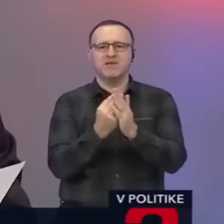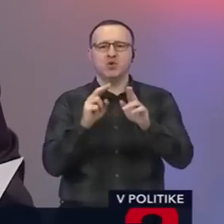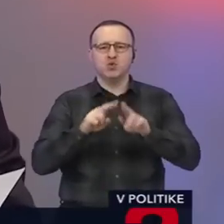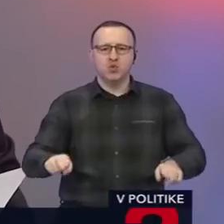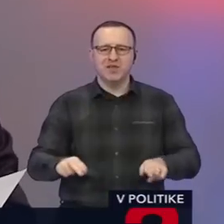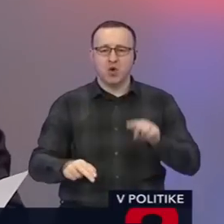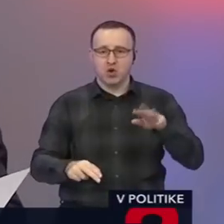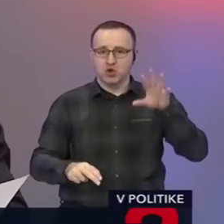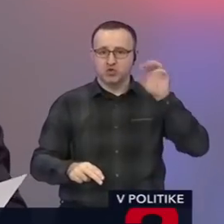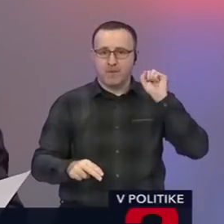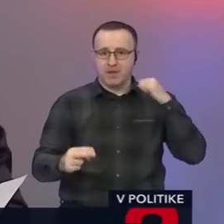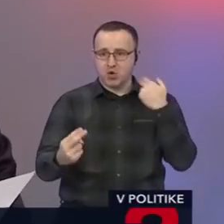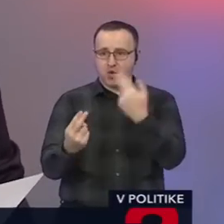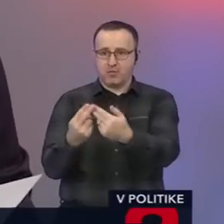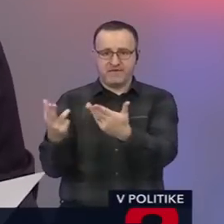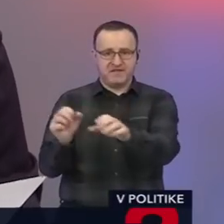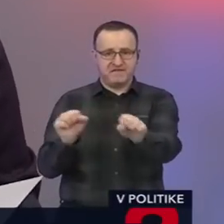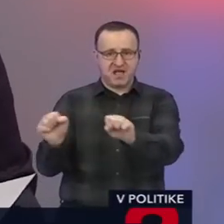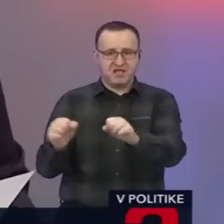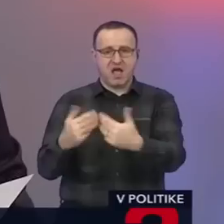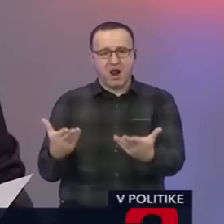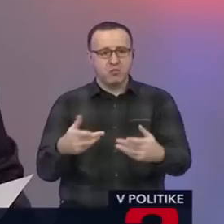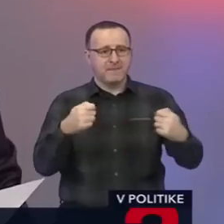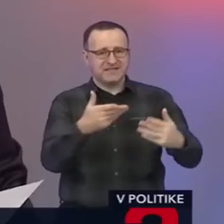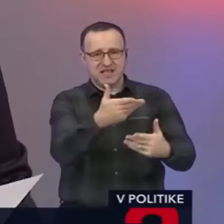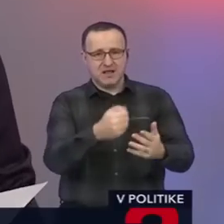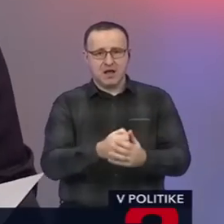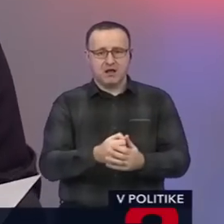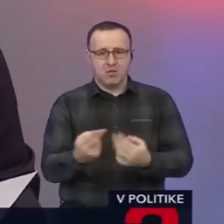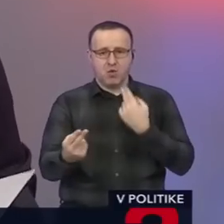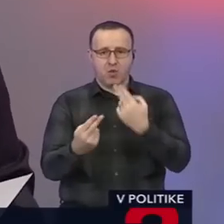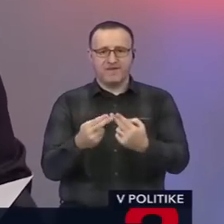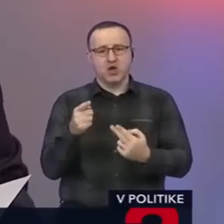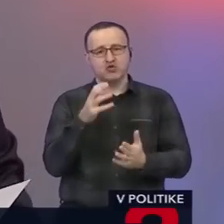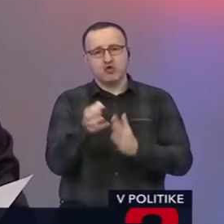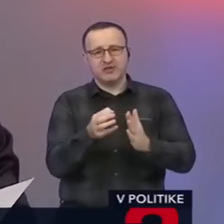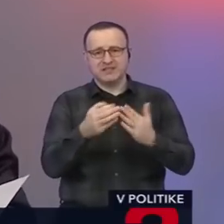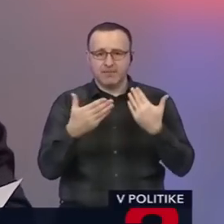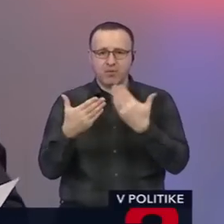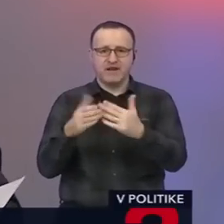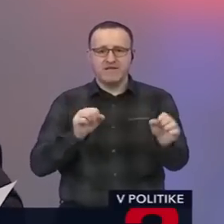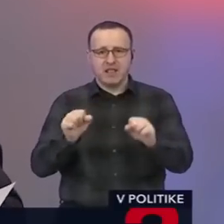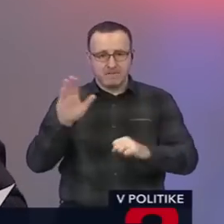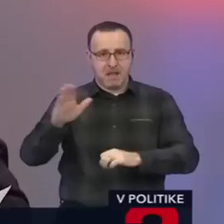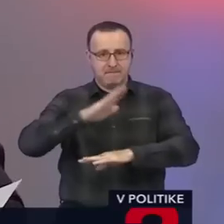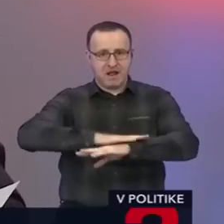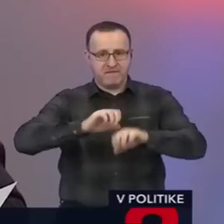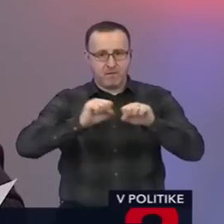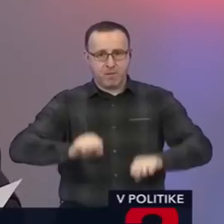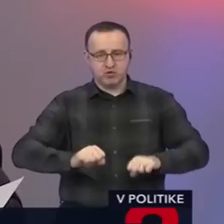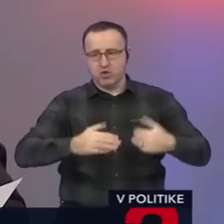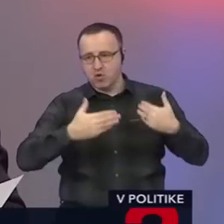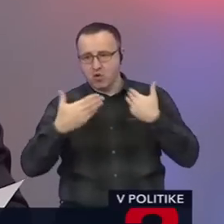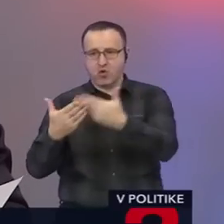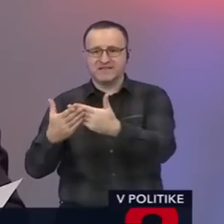schopný dať odpoveď vláde alebo prezidentke na odpoveď, či má dočasne poverená vláda právomoc odovzdať